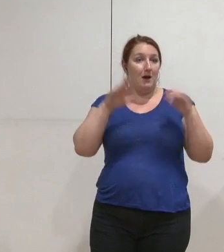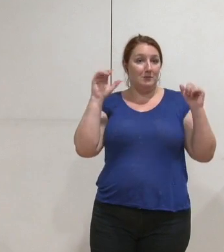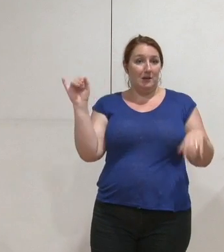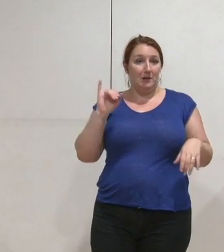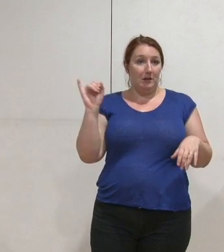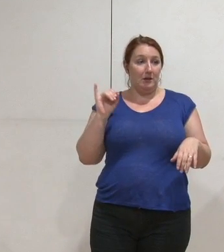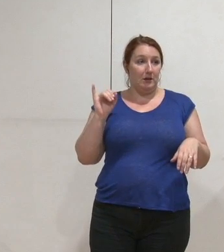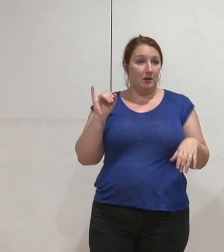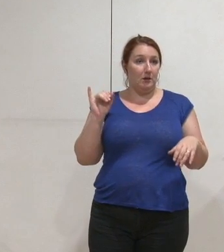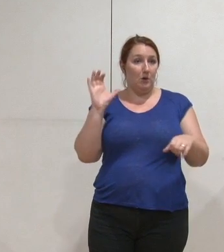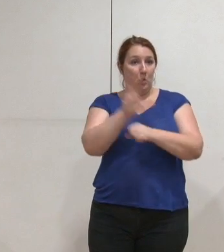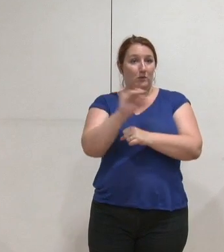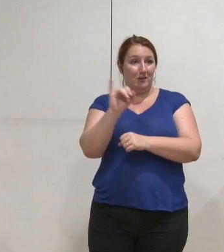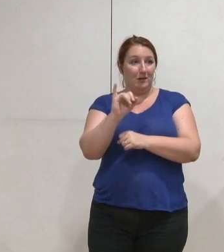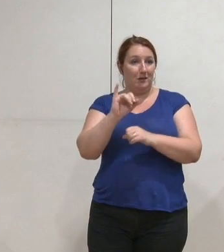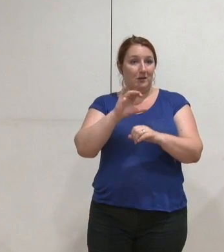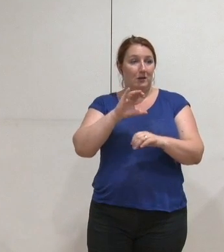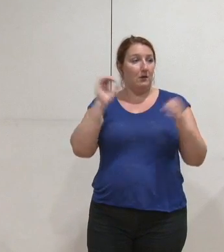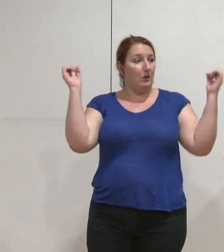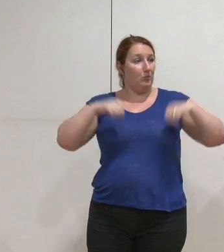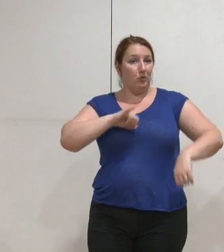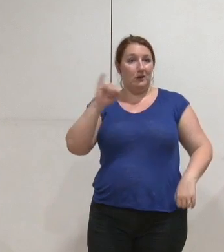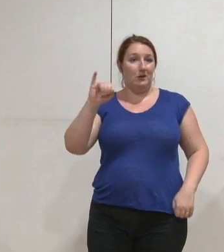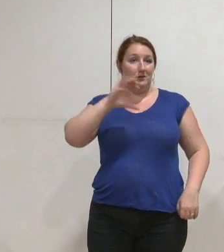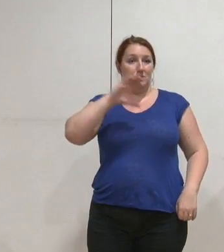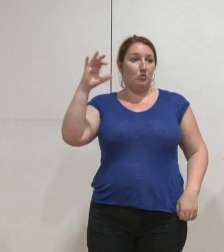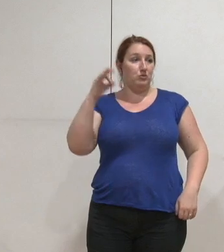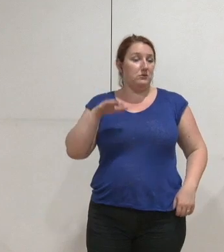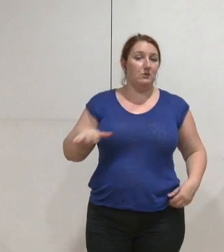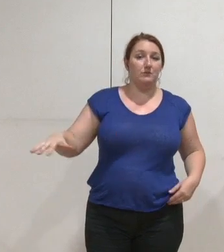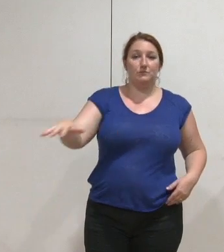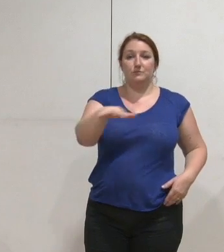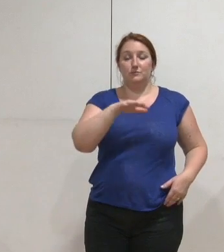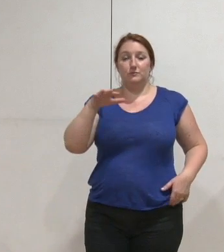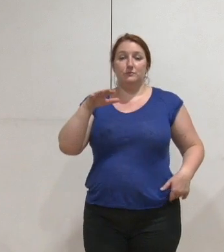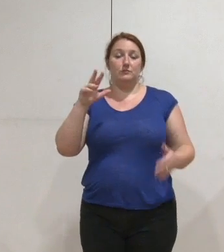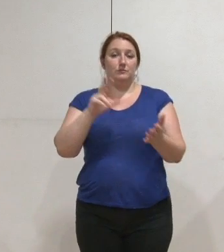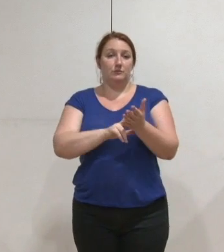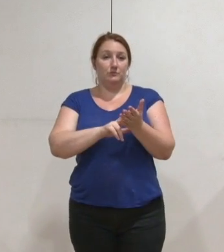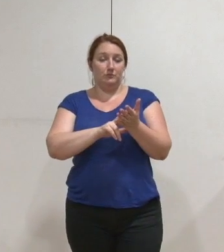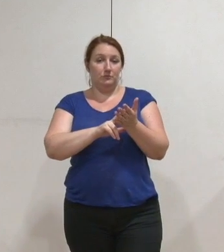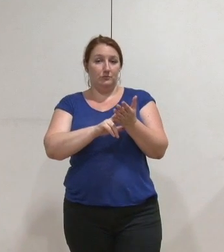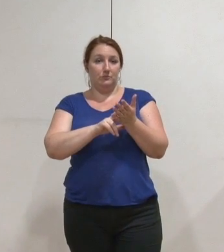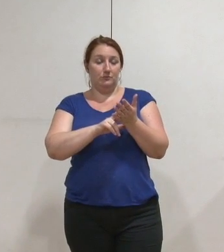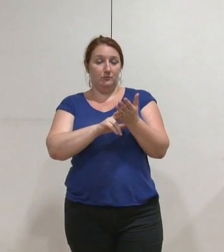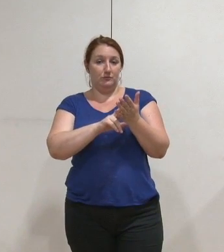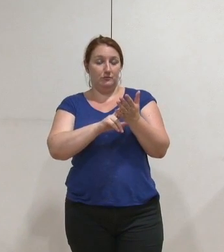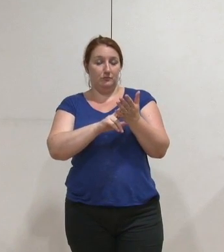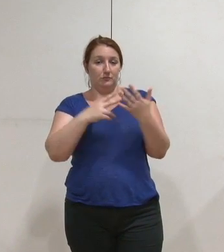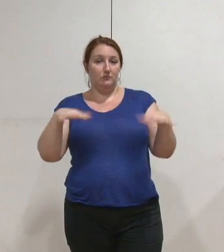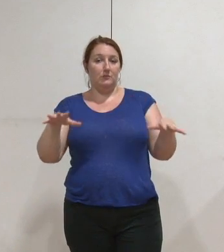s'abstient qui est contre qui est pour unanimité je mets au voix donc l'amendement ainsi